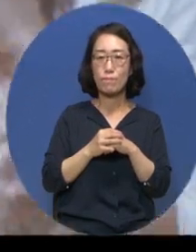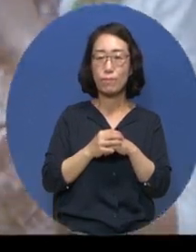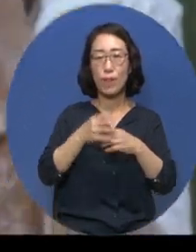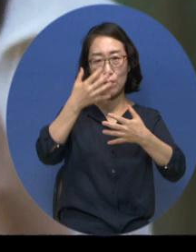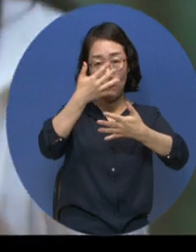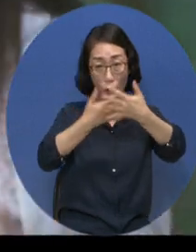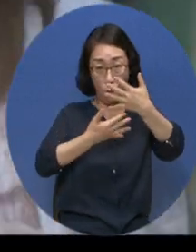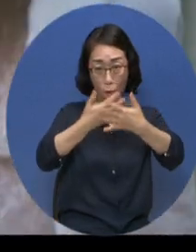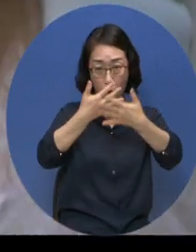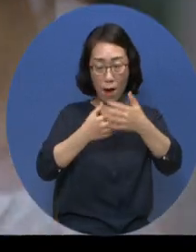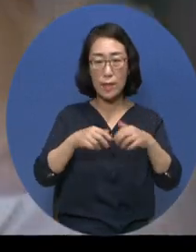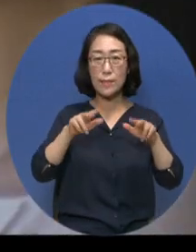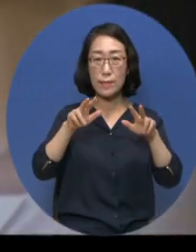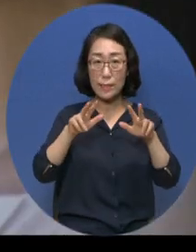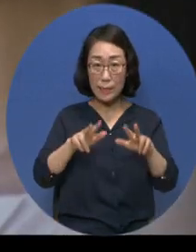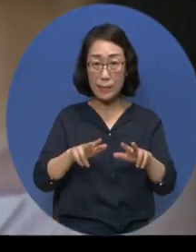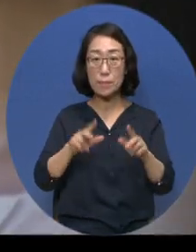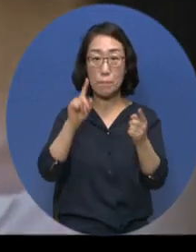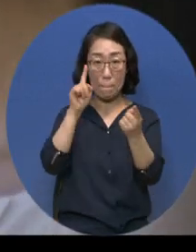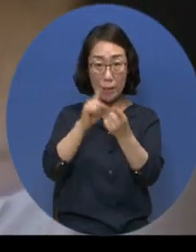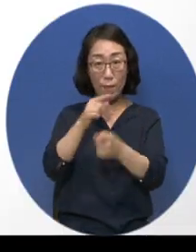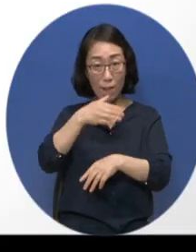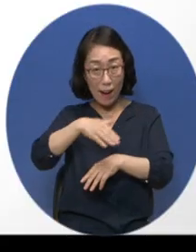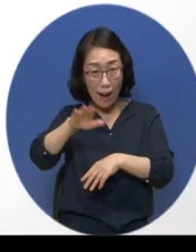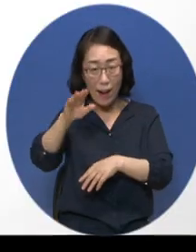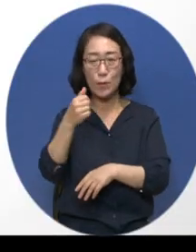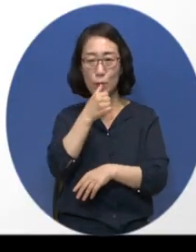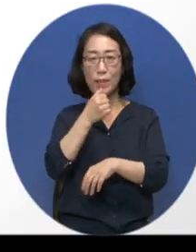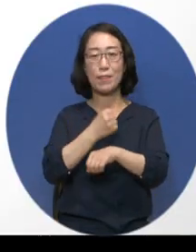영화 지금 만나러 갑니다였습니다.